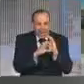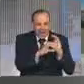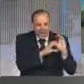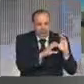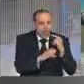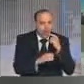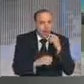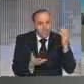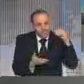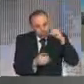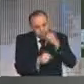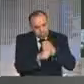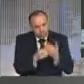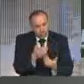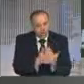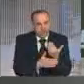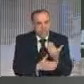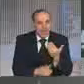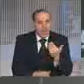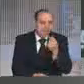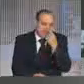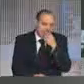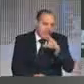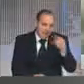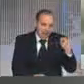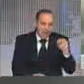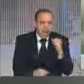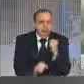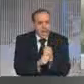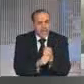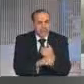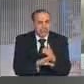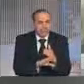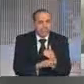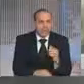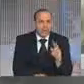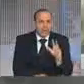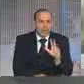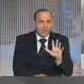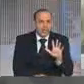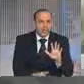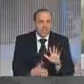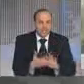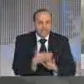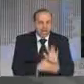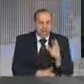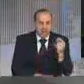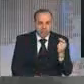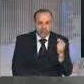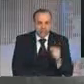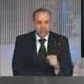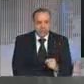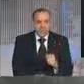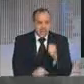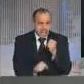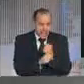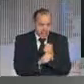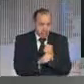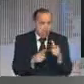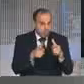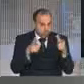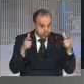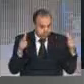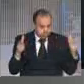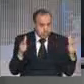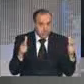مقر جديد لاقليم شركه المنستير مشاريع قدرت ب 35 مليون دينار المشاريع هذ مشاريع كبرى